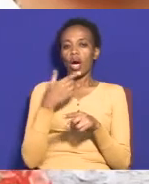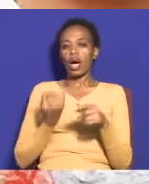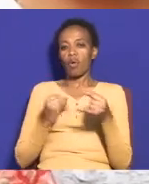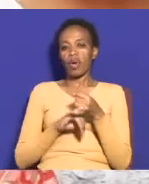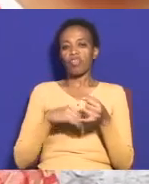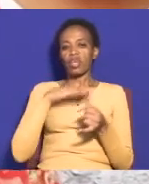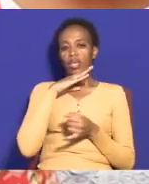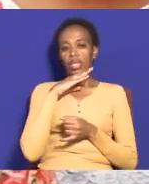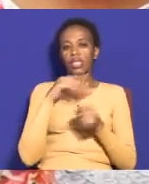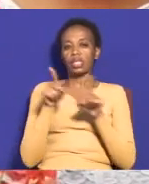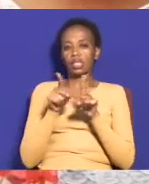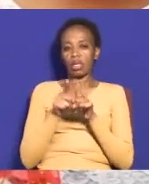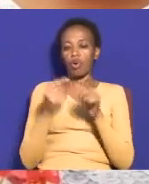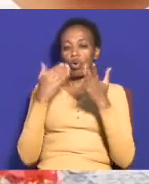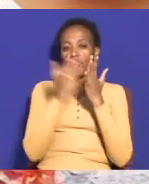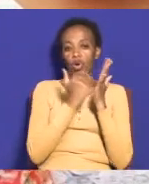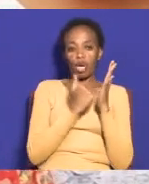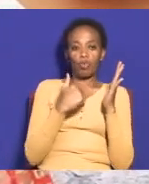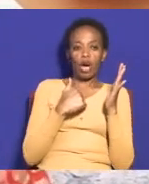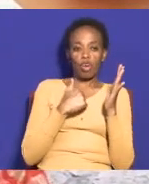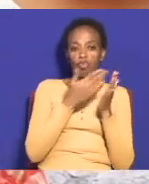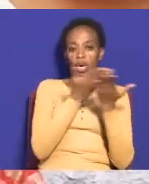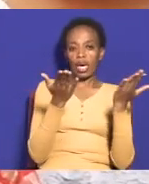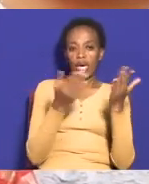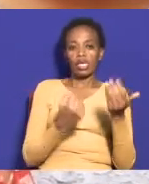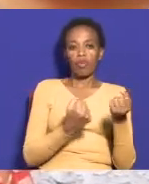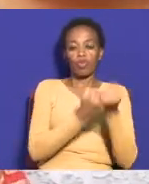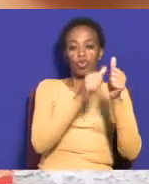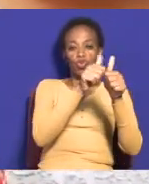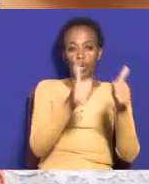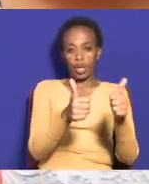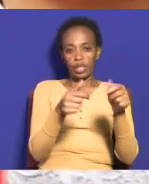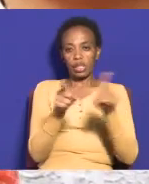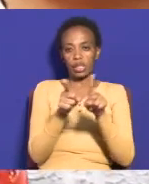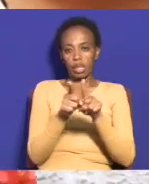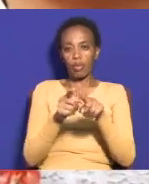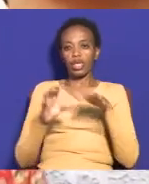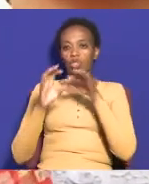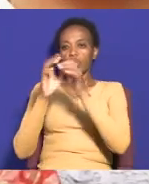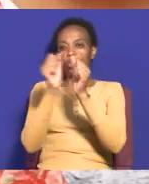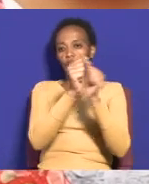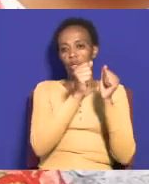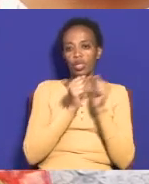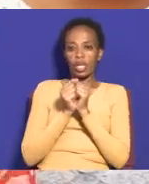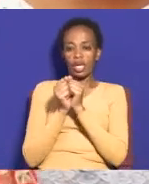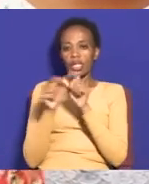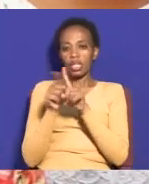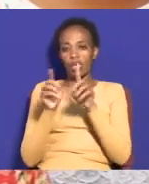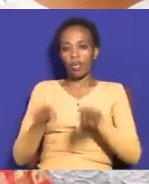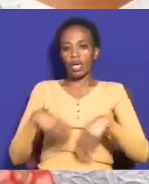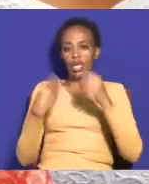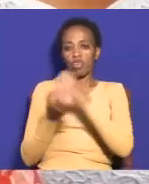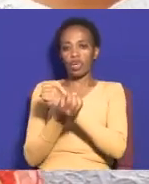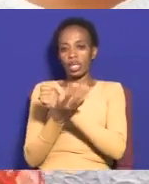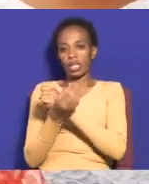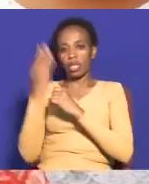zao, hata hao niko na program zao na washikilia vizuri, na washikanisha pamoja na wapatia counseling,